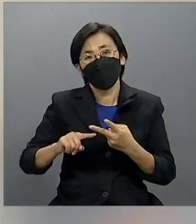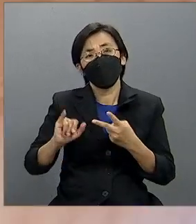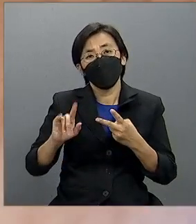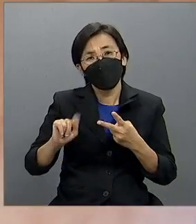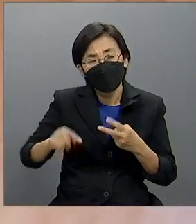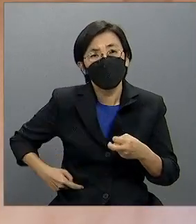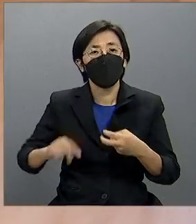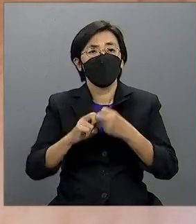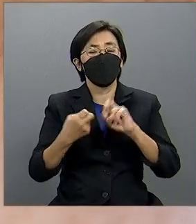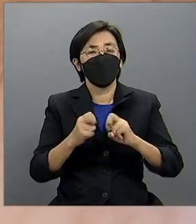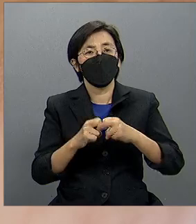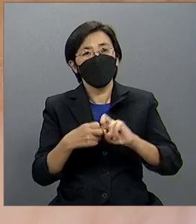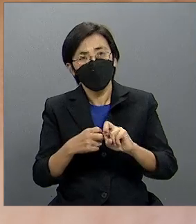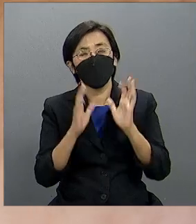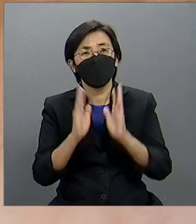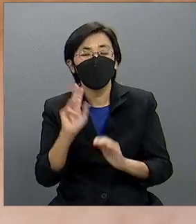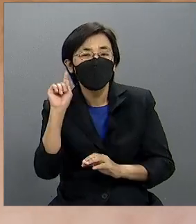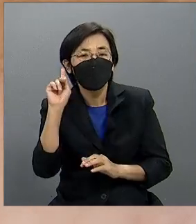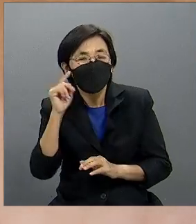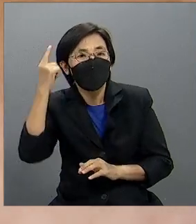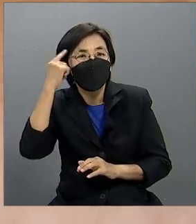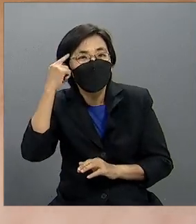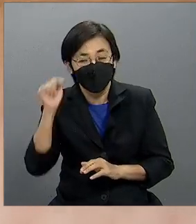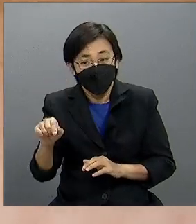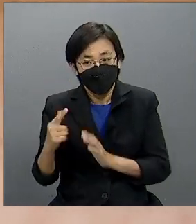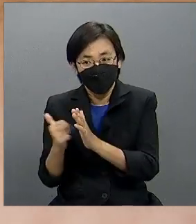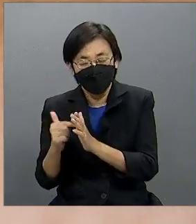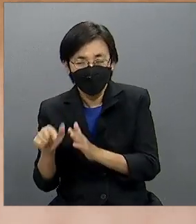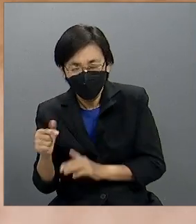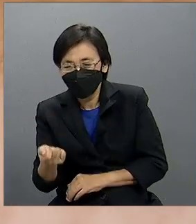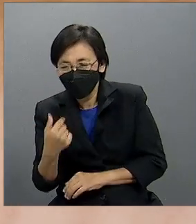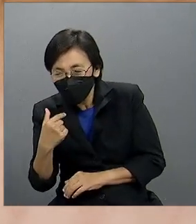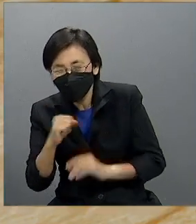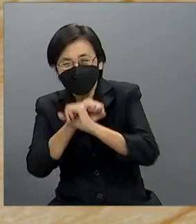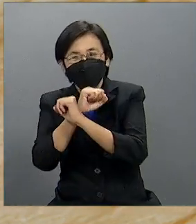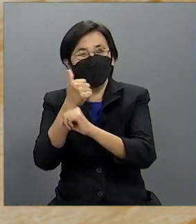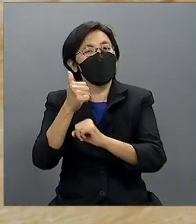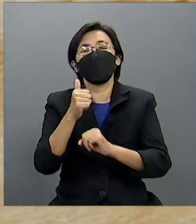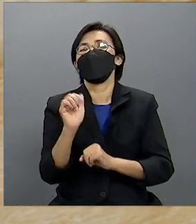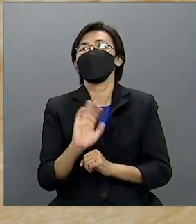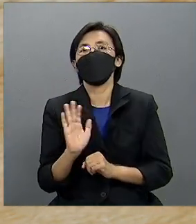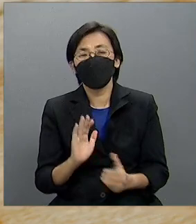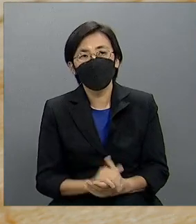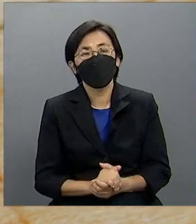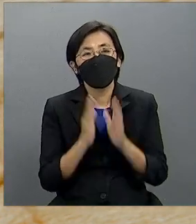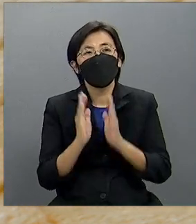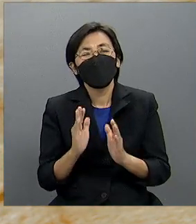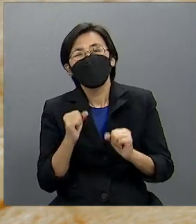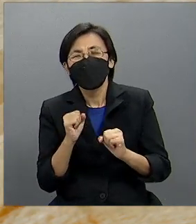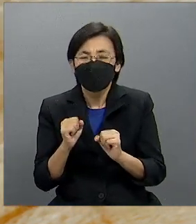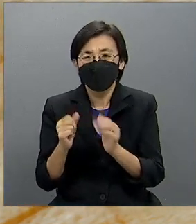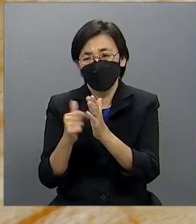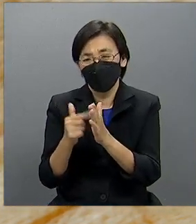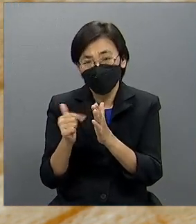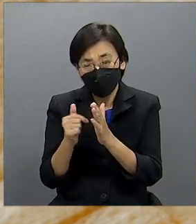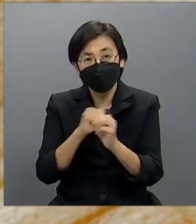จจะเอาข่าวตรงนั้นมาว่าไอ้อย่างนี้เอามาใช้รักษาใช้ป้องกันอะไรยังมีคนพยายามจะไปใช้อยู่แต่ว่าตอนนี้องค์การอน